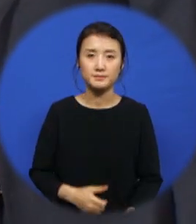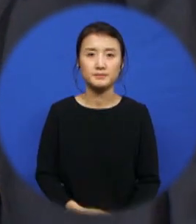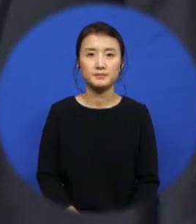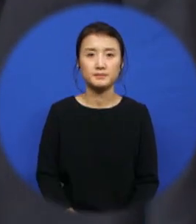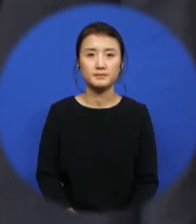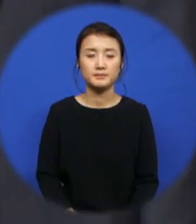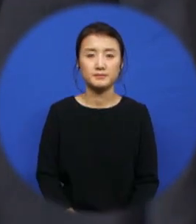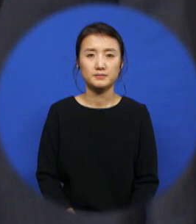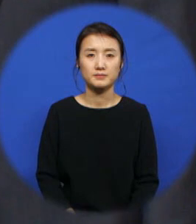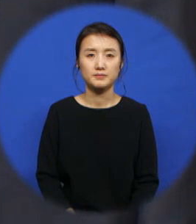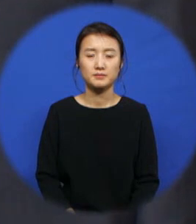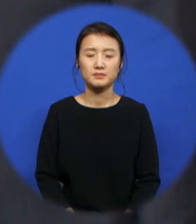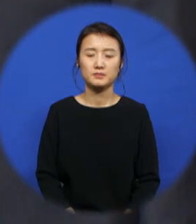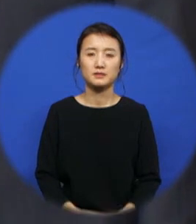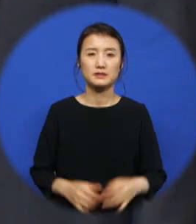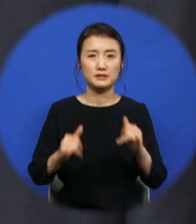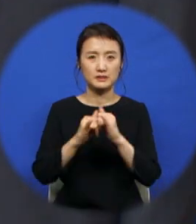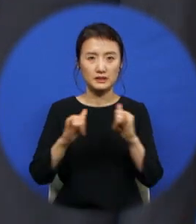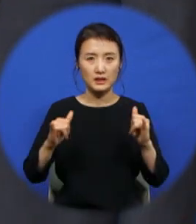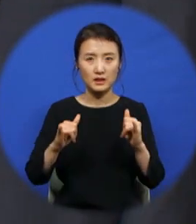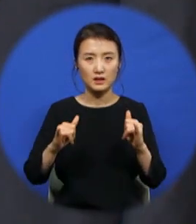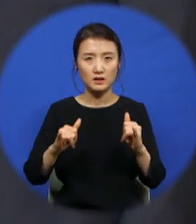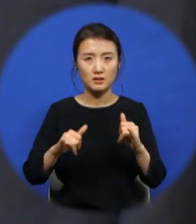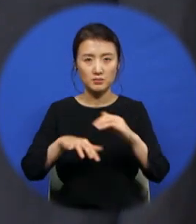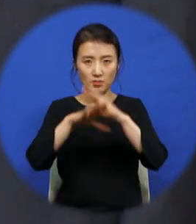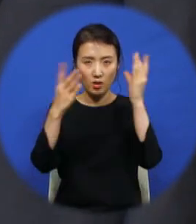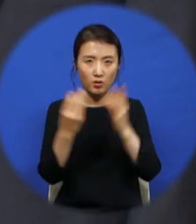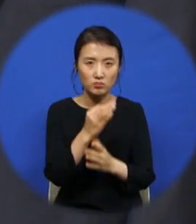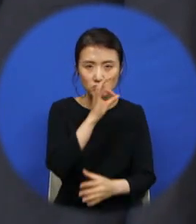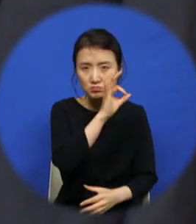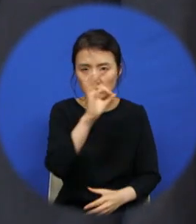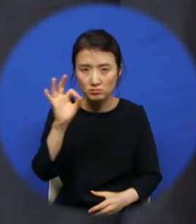모든 사람들로부터 배우는 자의